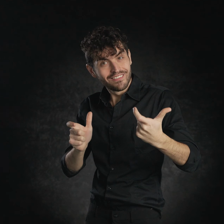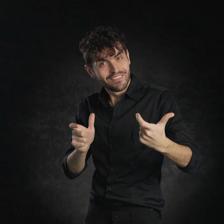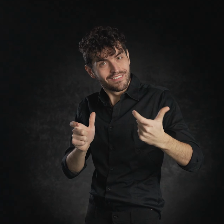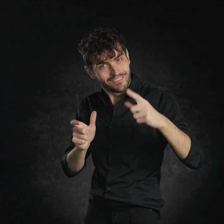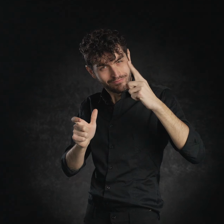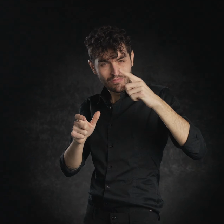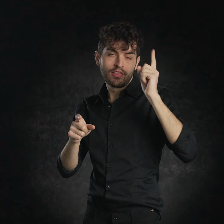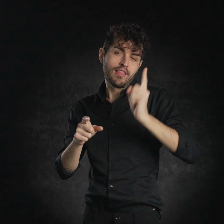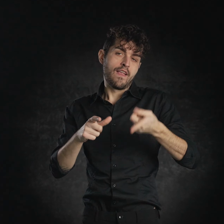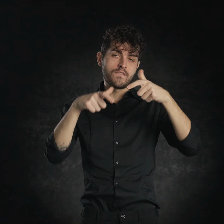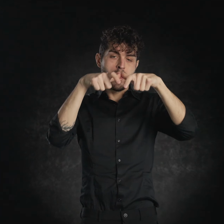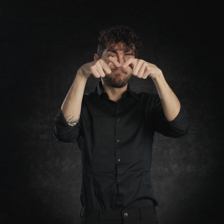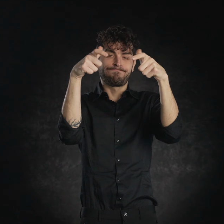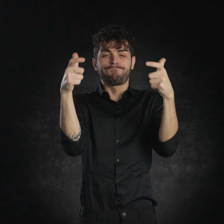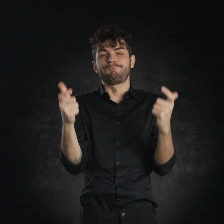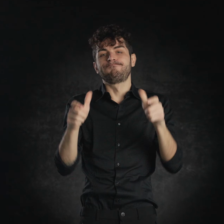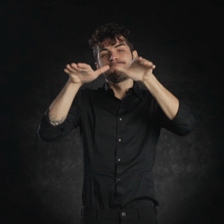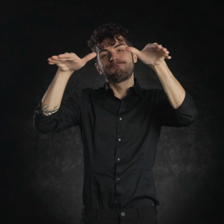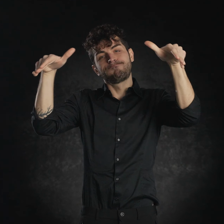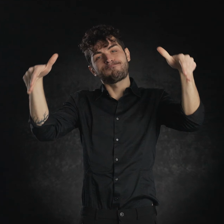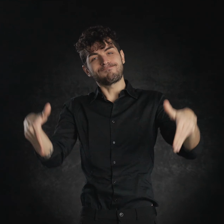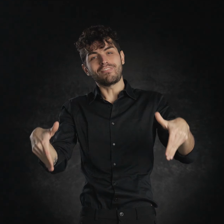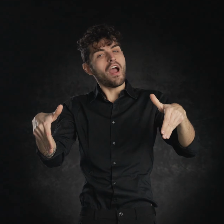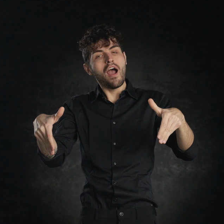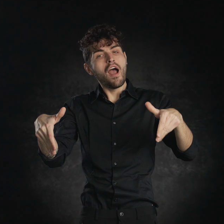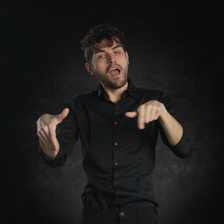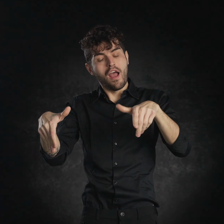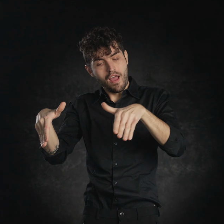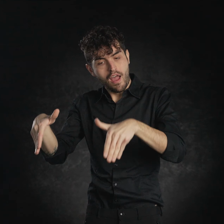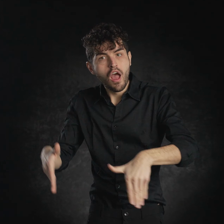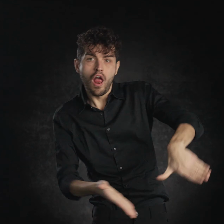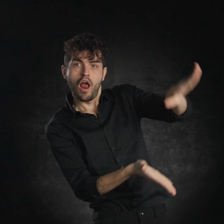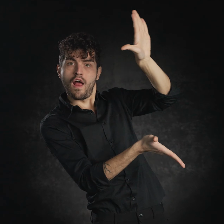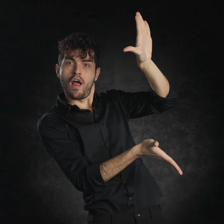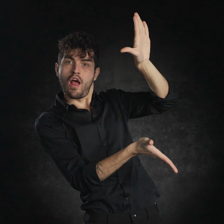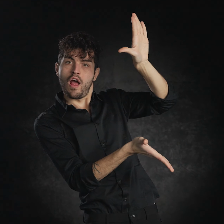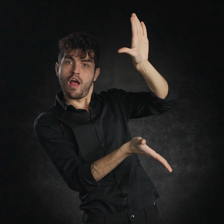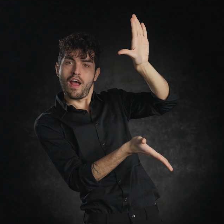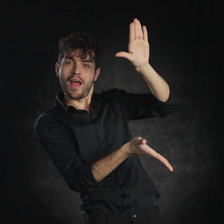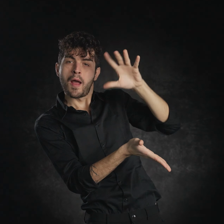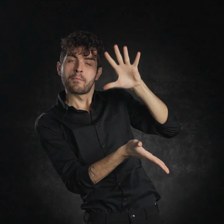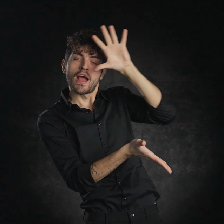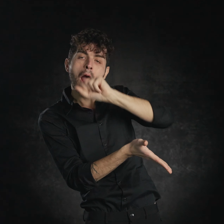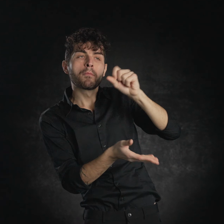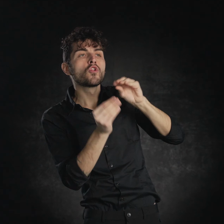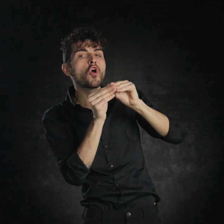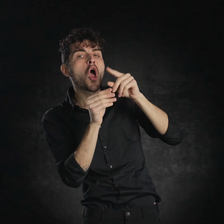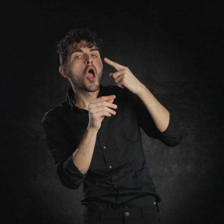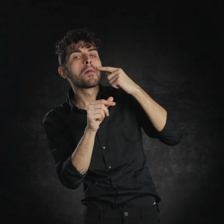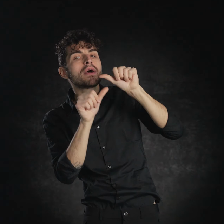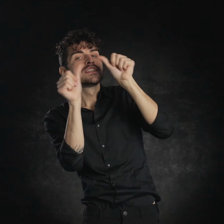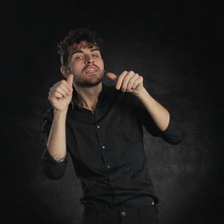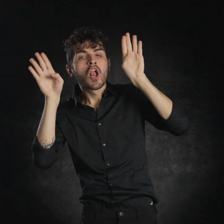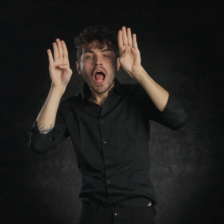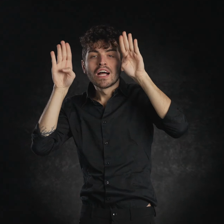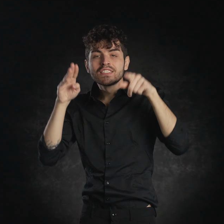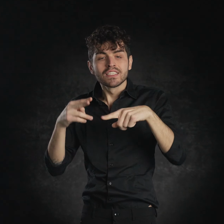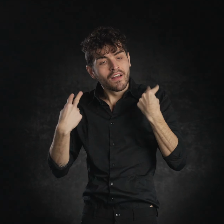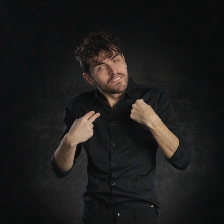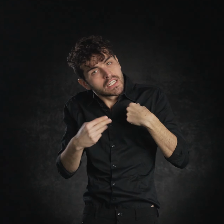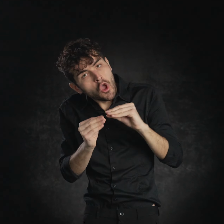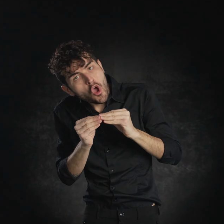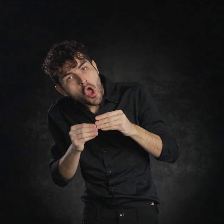le ceste ovviamente le dobbiamo pensare come posizionate su ambo i lati degli asini e che siano in